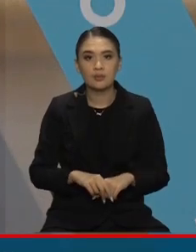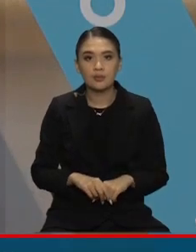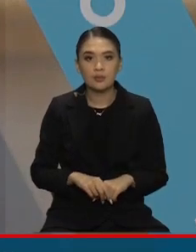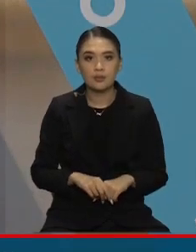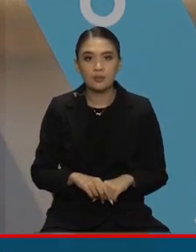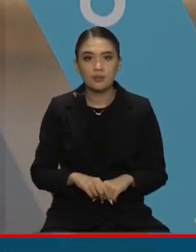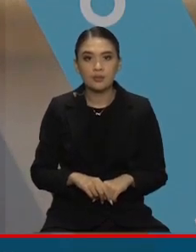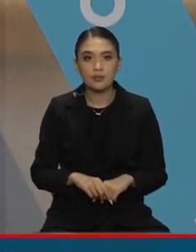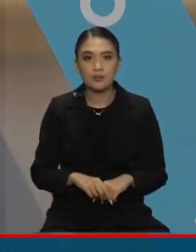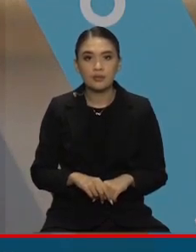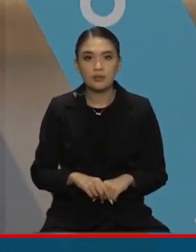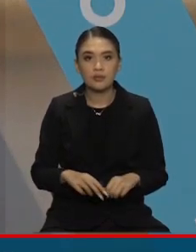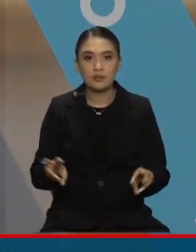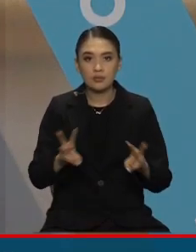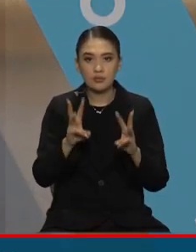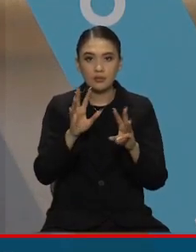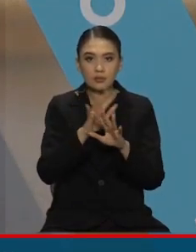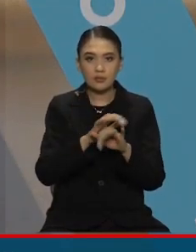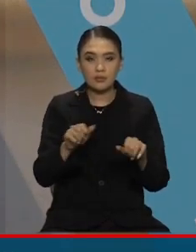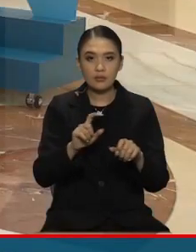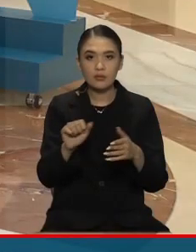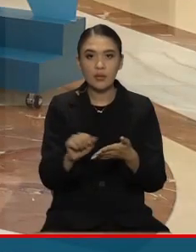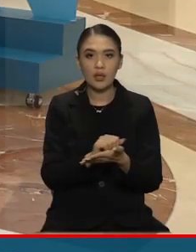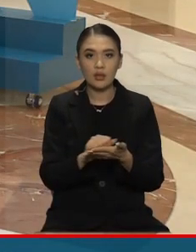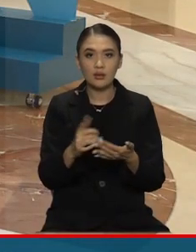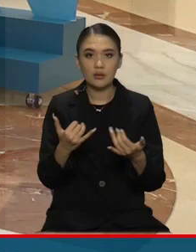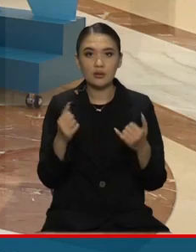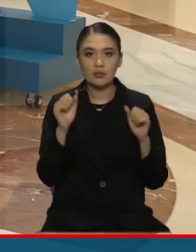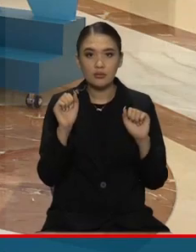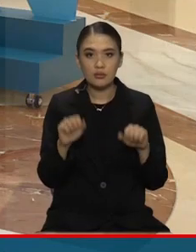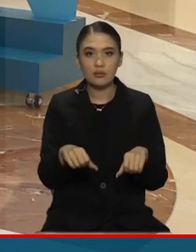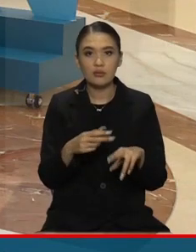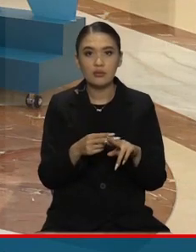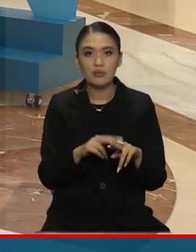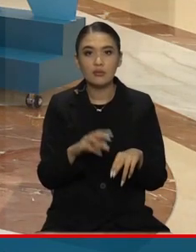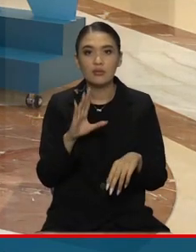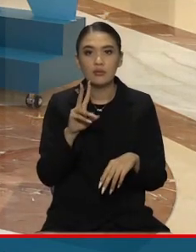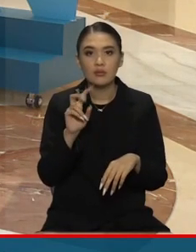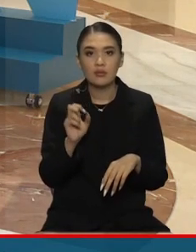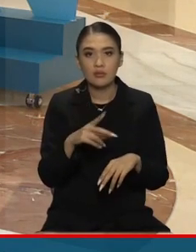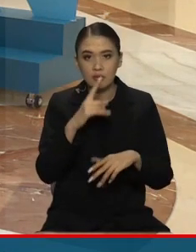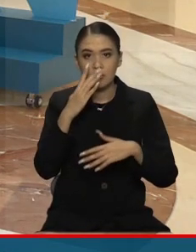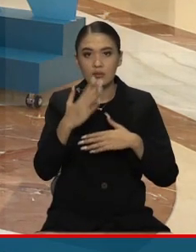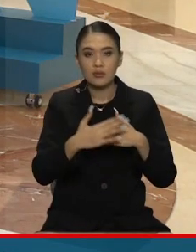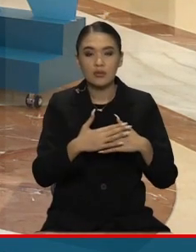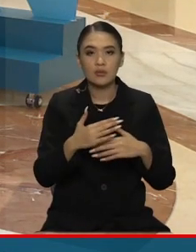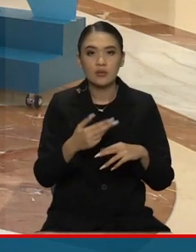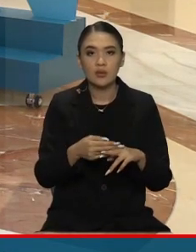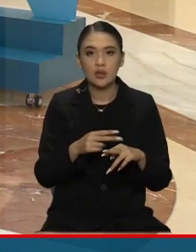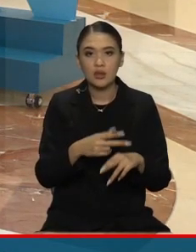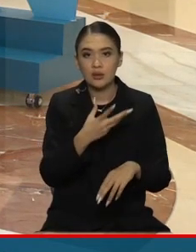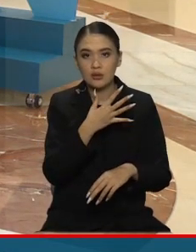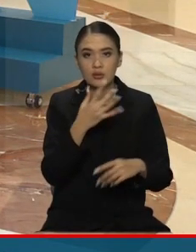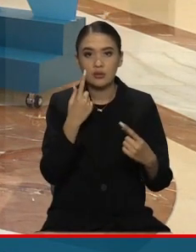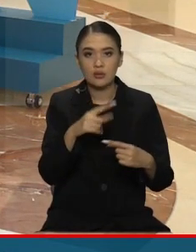При тушении пожаров данный документ Он позволяет нам в Короткие сроки с организоваться с другими